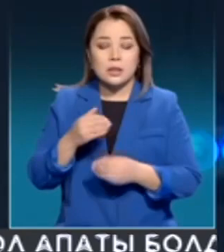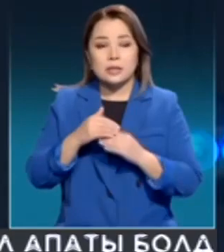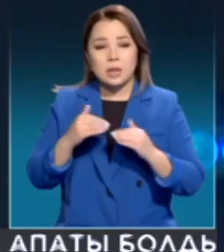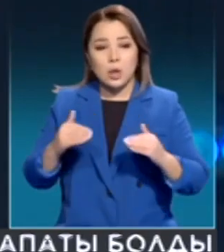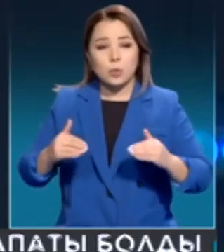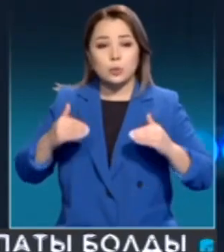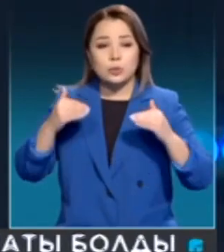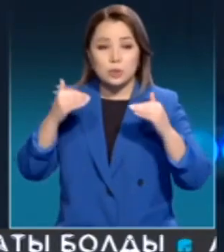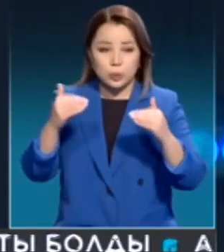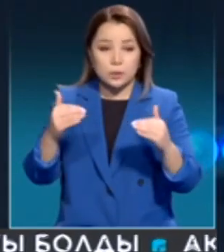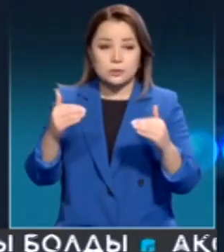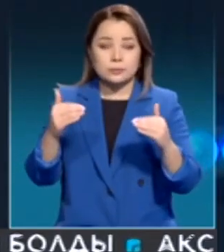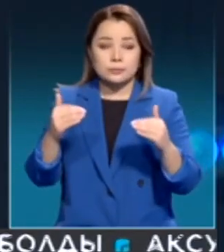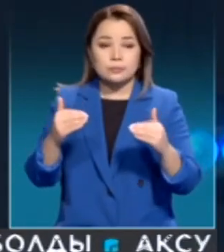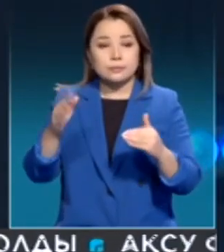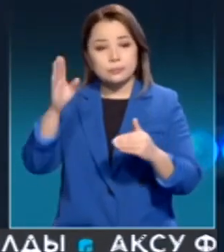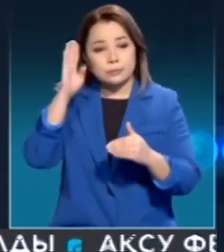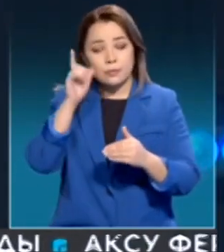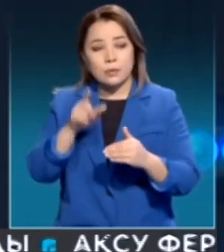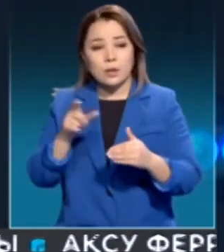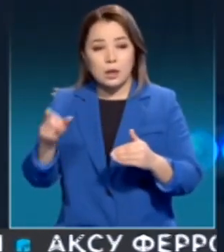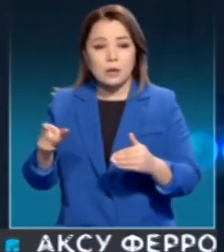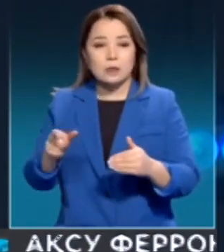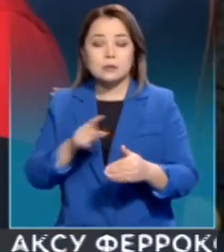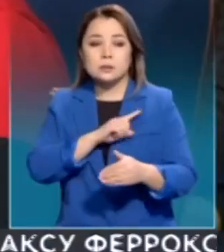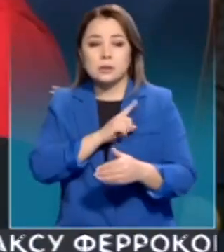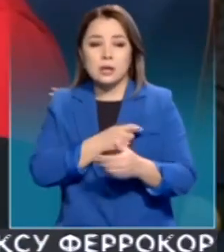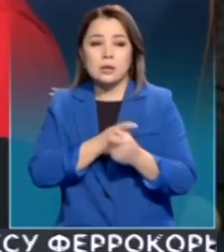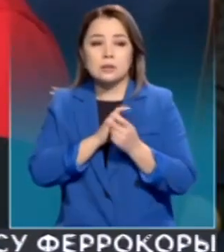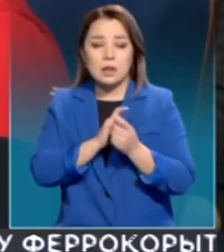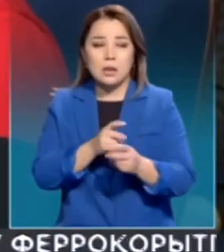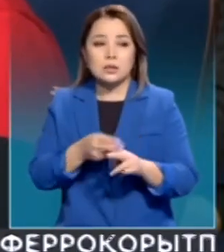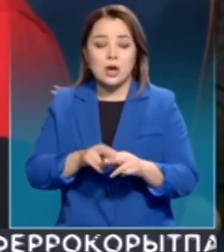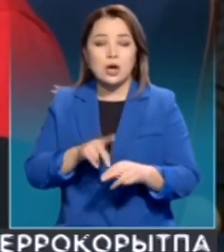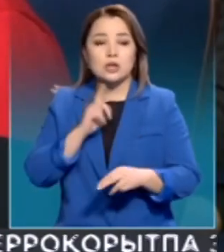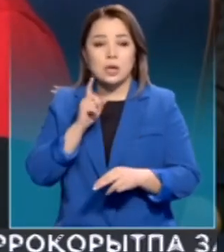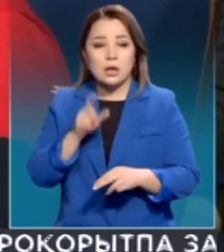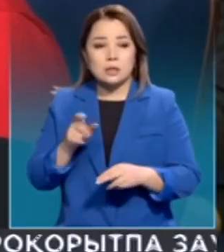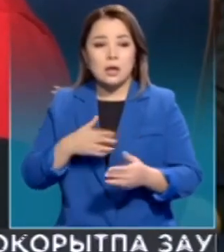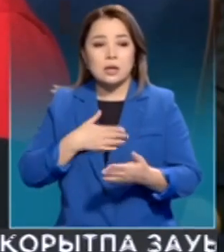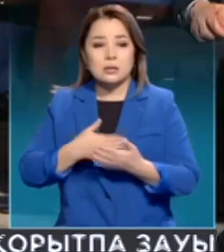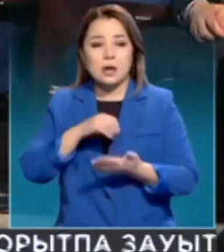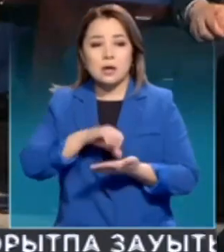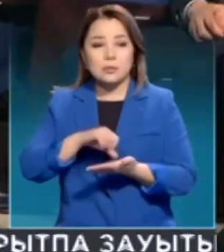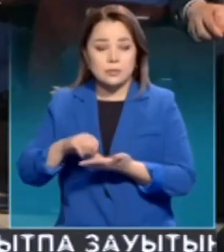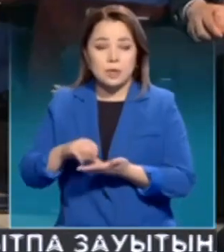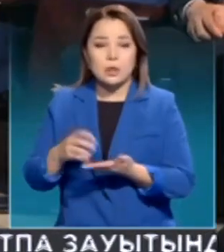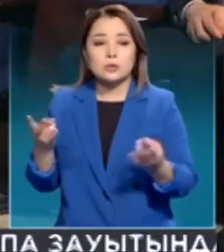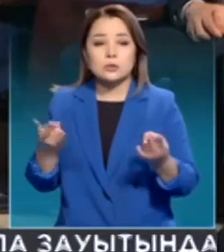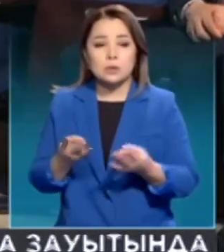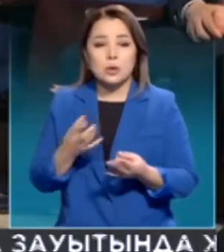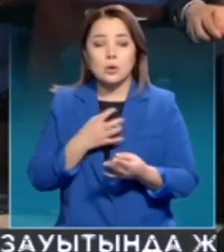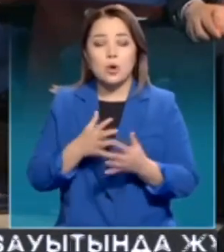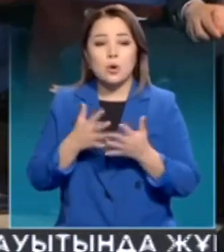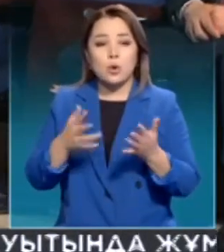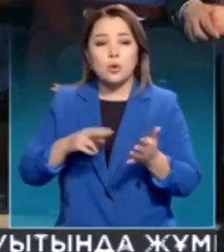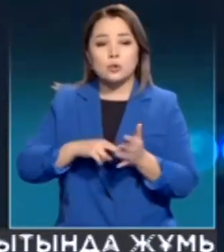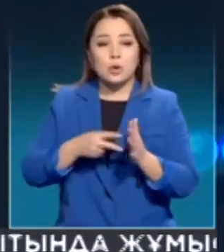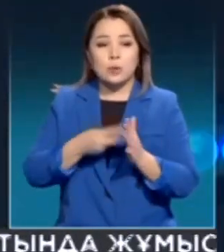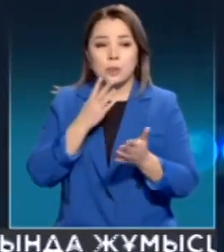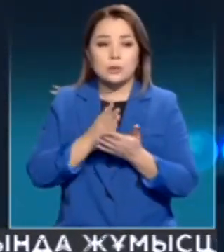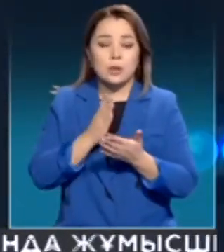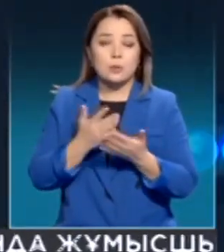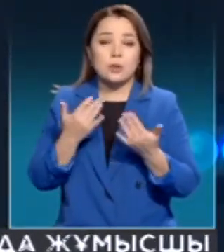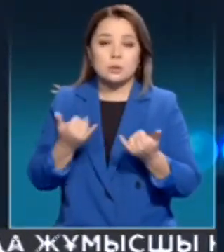деңгейге көтеруге, жігіттеріміздің намысын оятуға, жастарымызды ынталандыруға қажетті үлкен жоба. Сондықтан